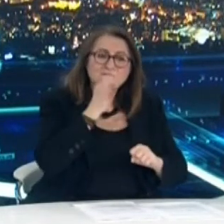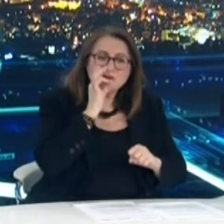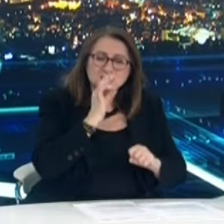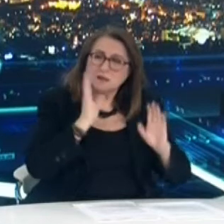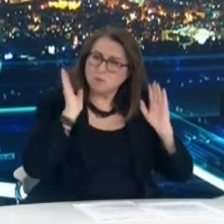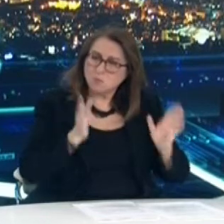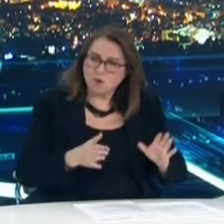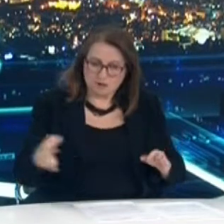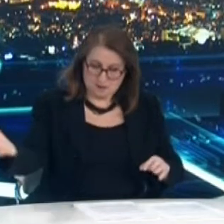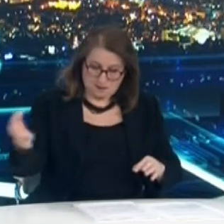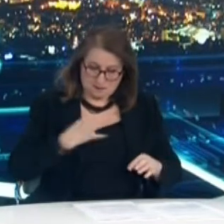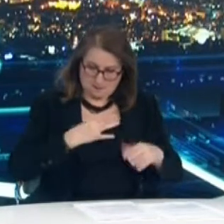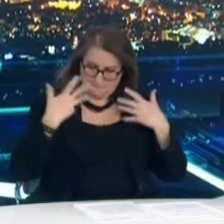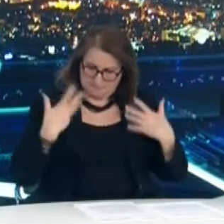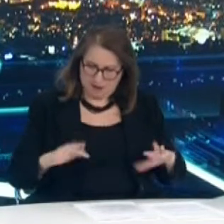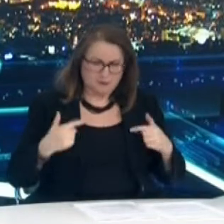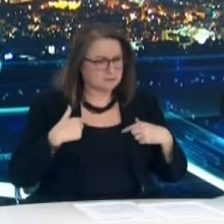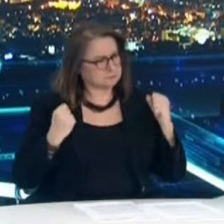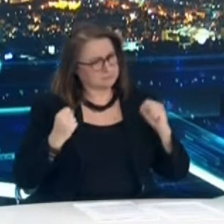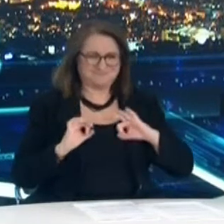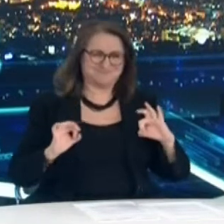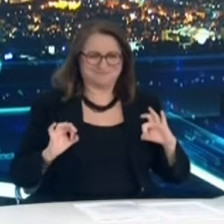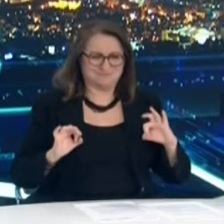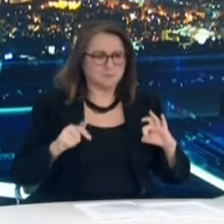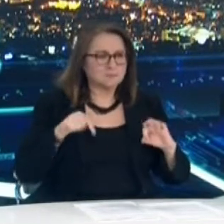αυτό ενδεχομένως να επηρεάσει την πρόοδο των εμβολιασμών?